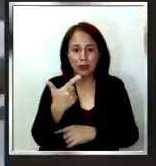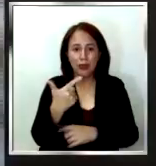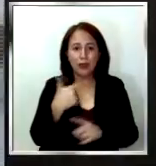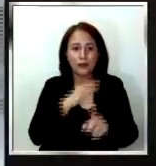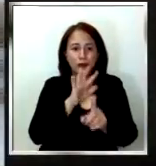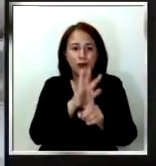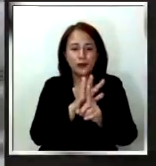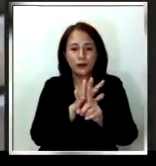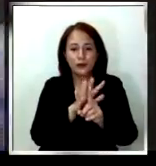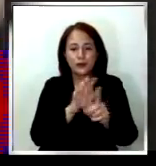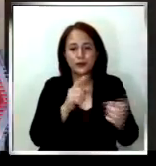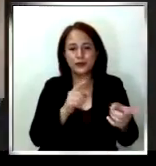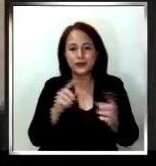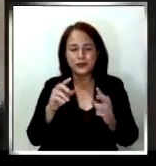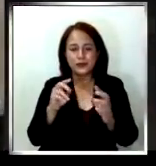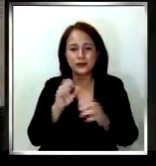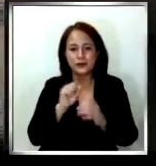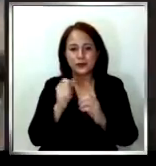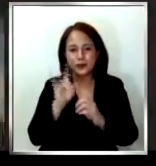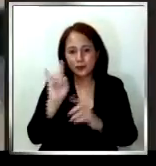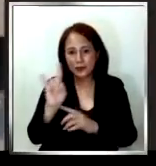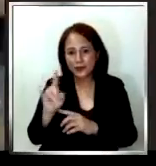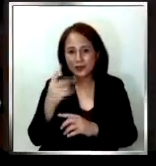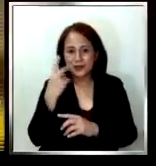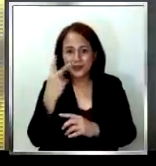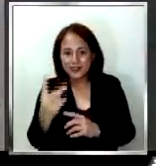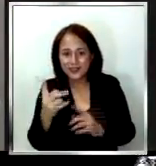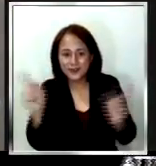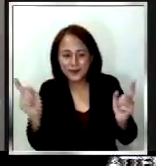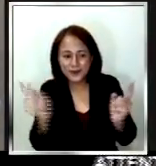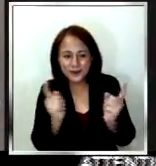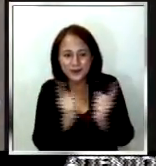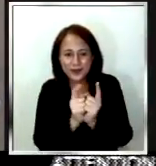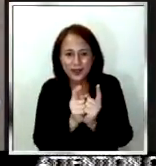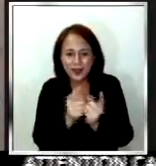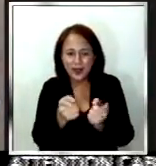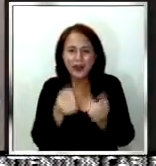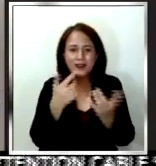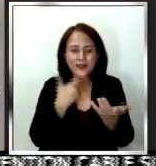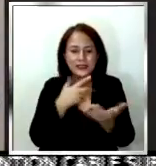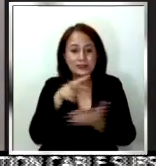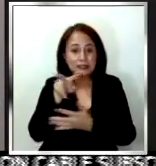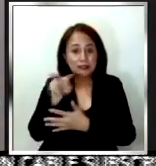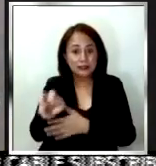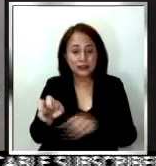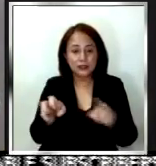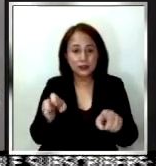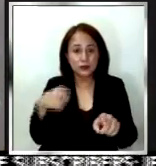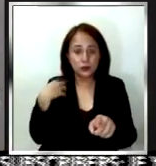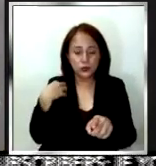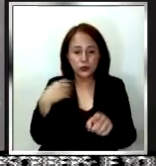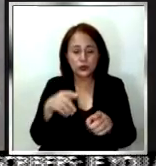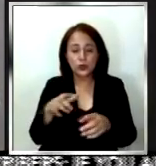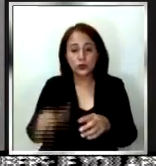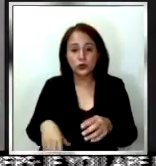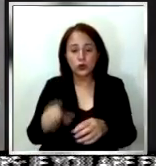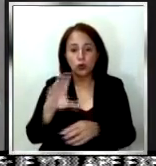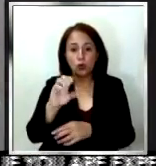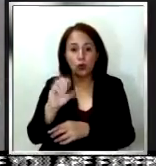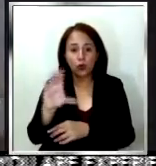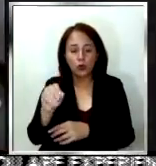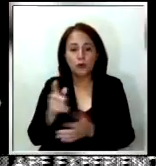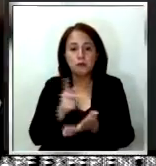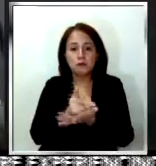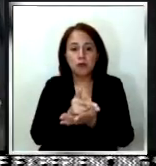Ka, halika nga, boy. Ikaw nga yan, halika. Nakita ng kanyang amo ang asong si Coco sa isang parking lot sa isang mall